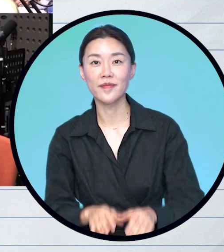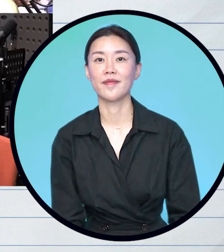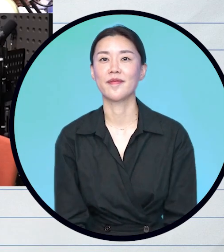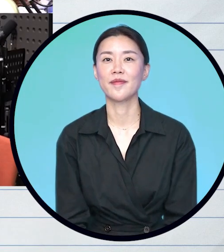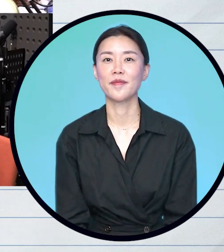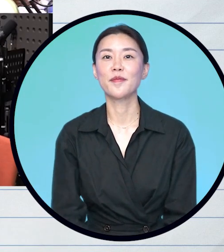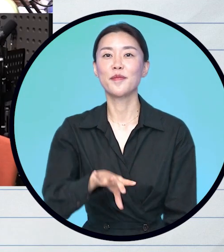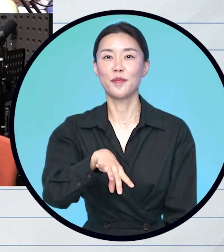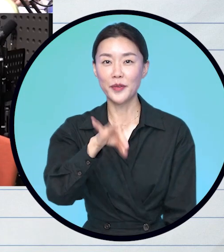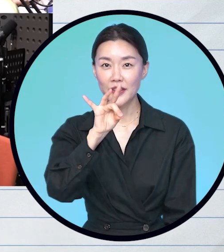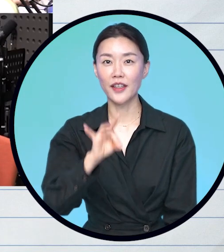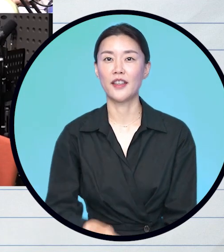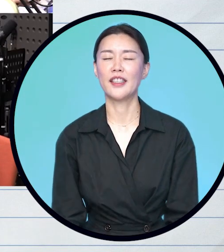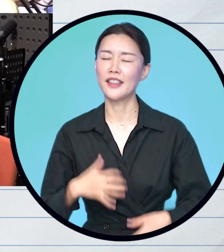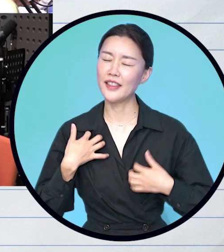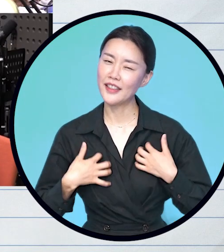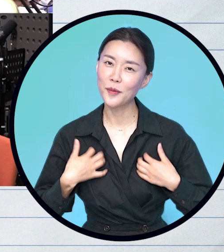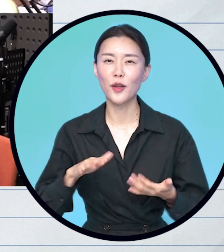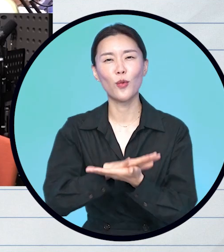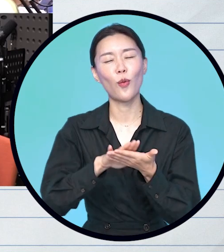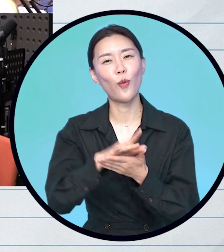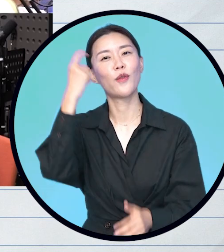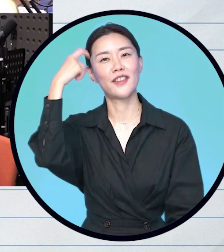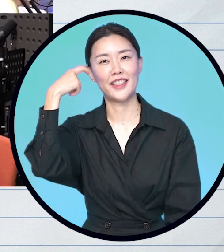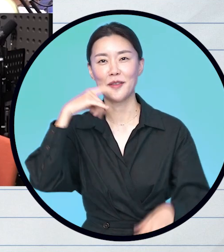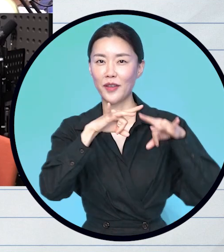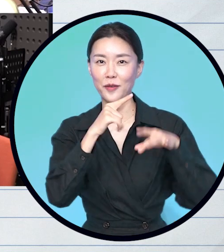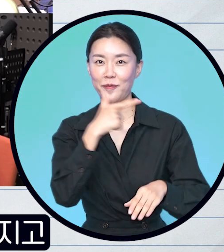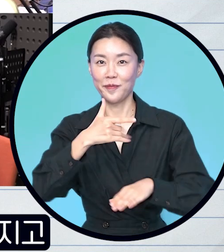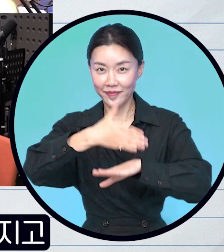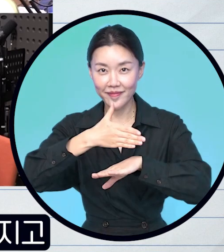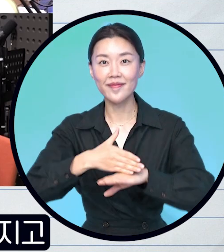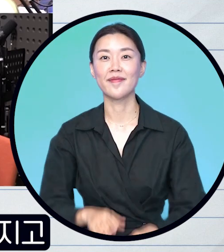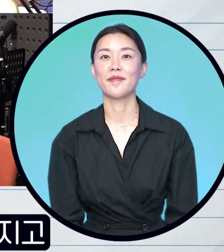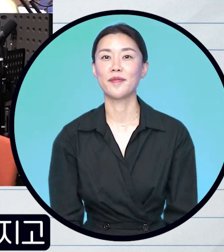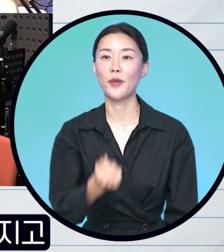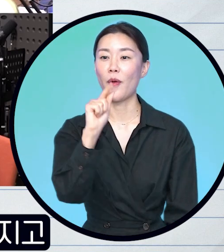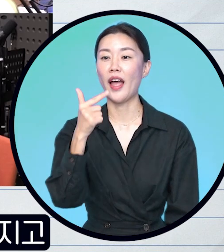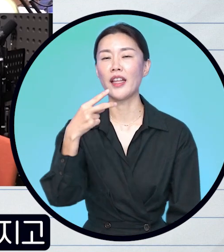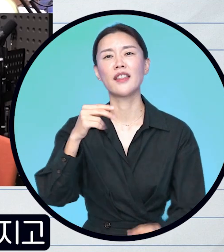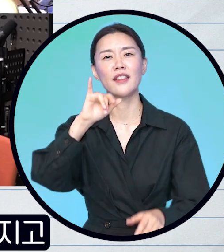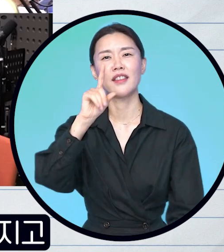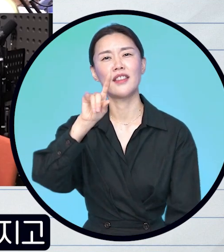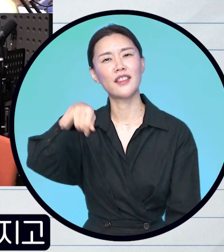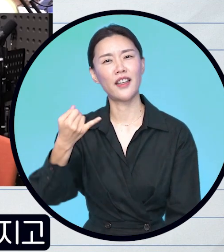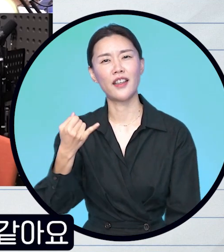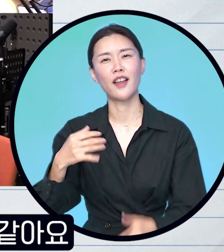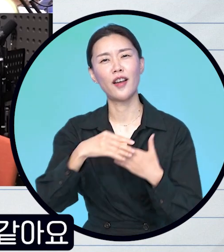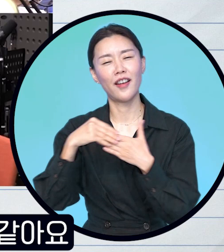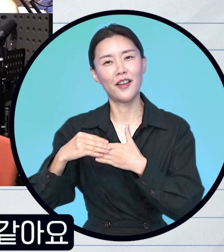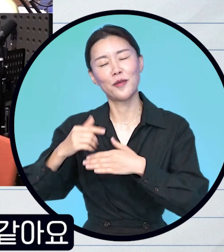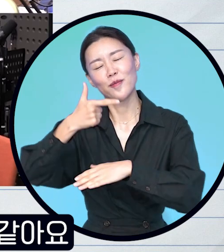아, 우선 너무 이렇게 즐겁게 놀다 가는 느낌으로 가는 것 같아서 너무 좋았고 감사합니다. 하고 우리 한디님께서 너무 잘해주셔가지고